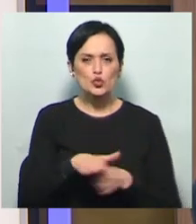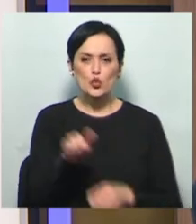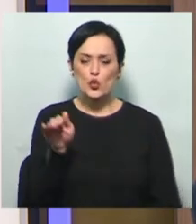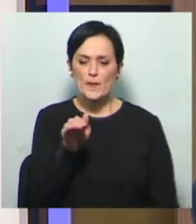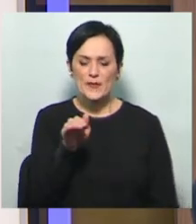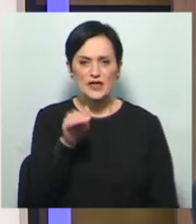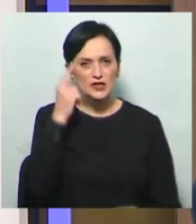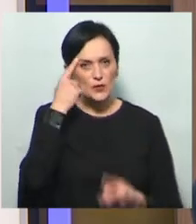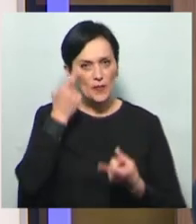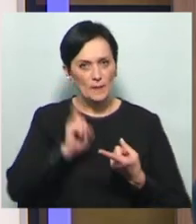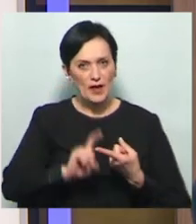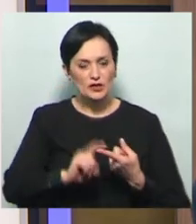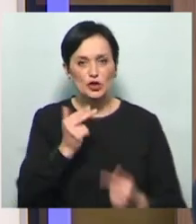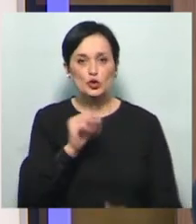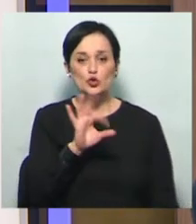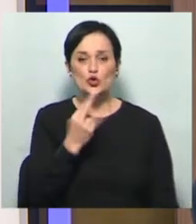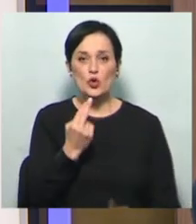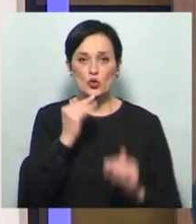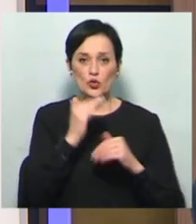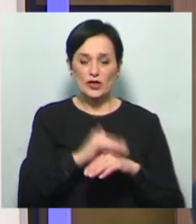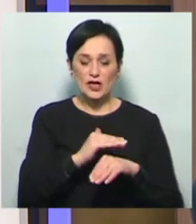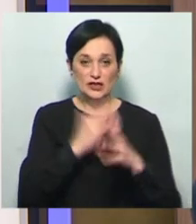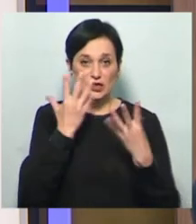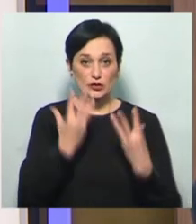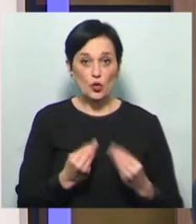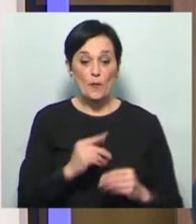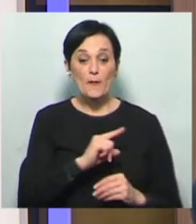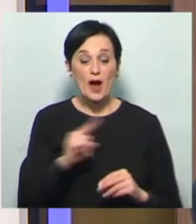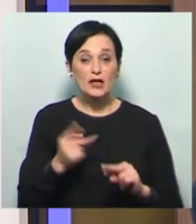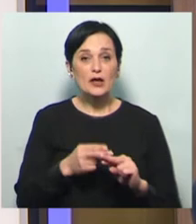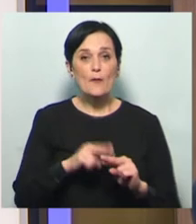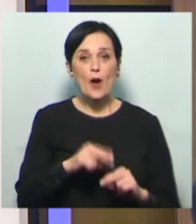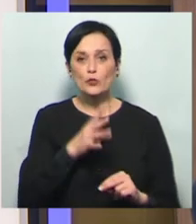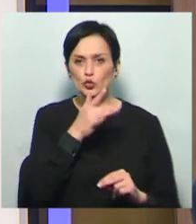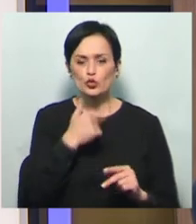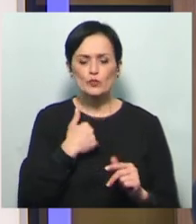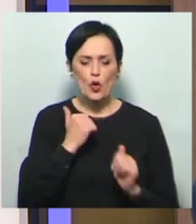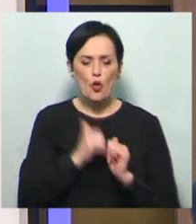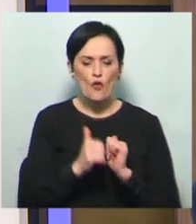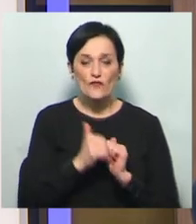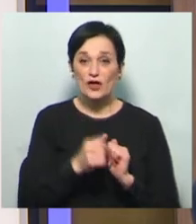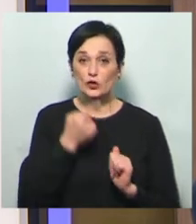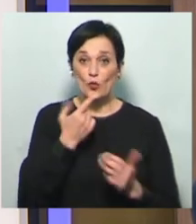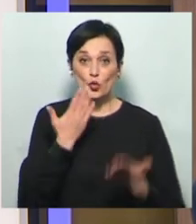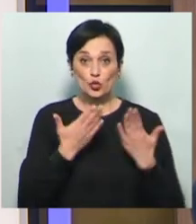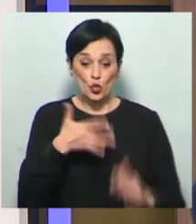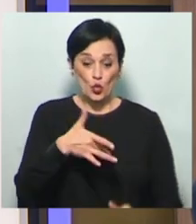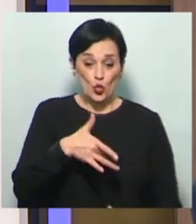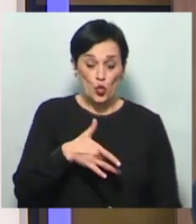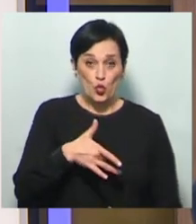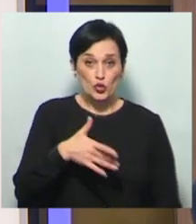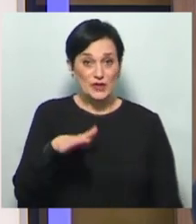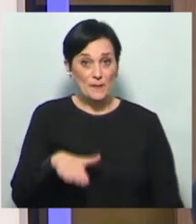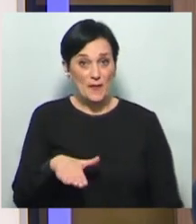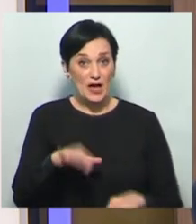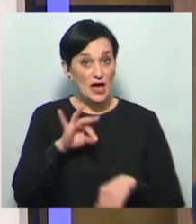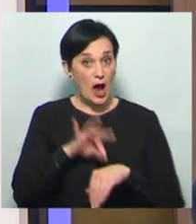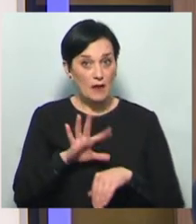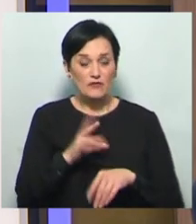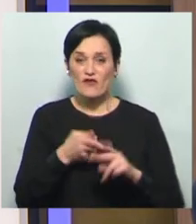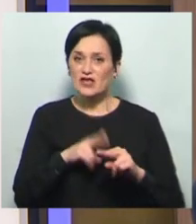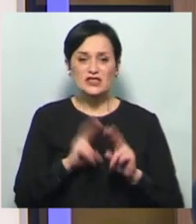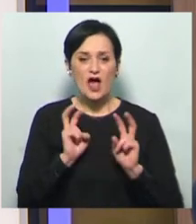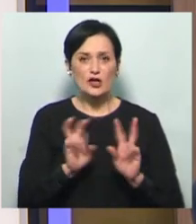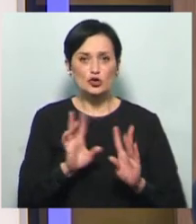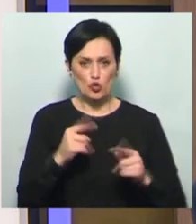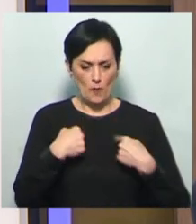ფიზიკური, მენტალური და სოციალური კეთილდღეობა. მაგრამ ამავე დროს მე ყოველთვის ვამბობ ხოლმე, რომ თუ კუჭი ან ფეხი არ მტკივა, ეს ჯერ კიდევ არ